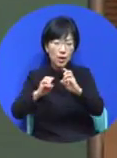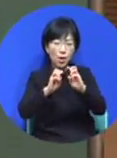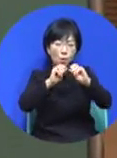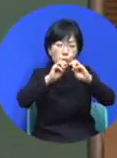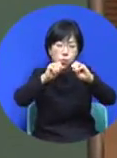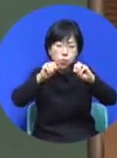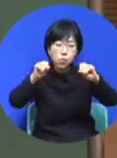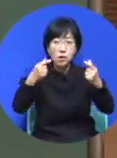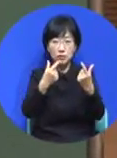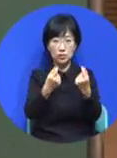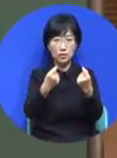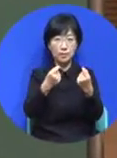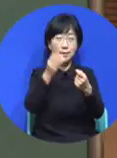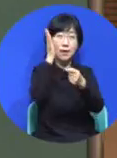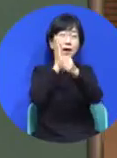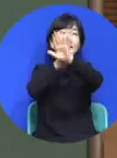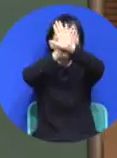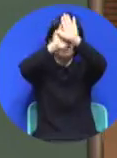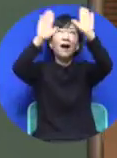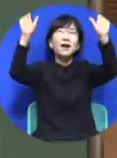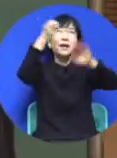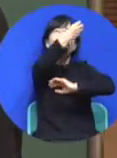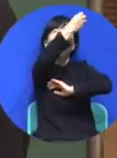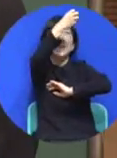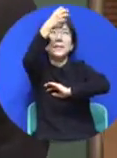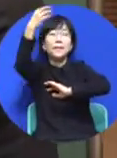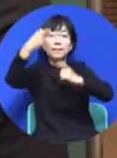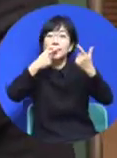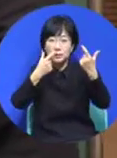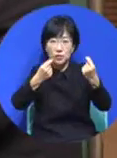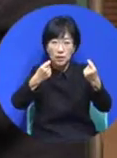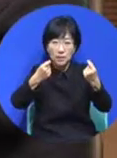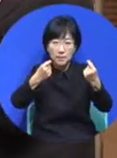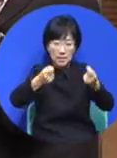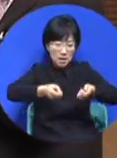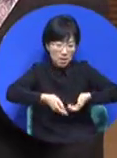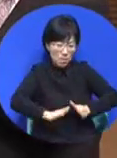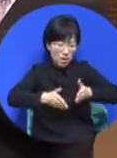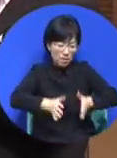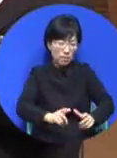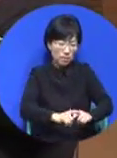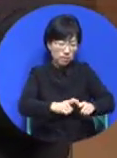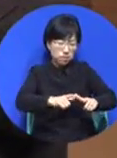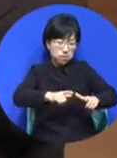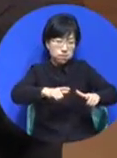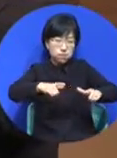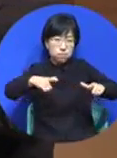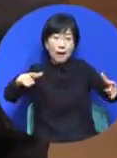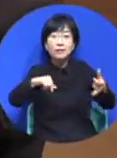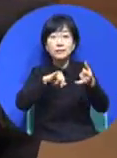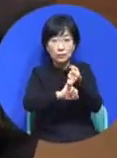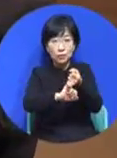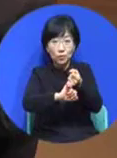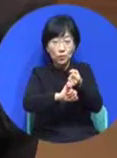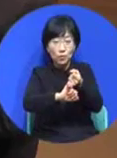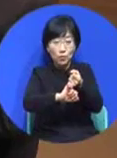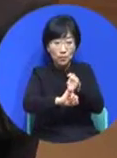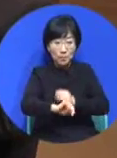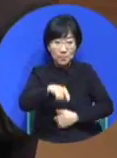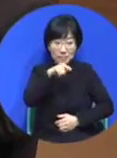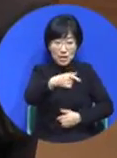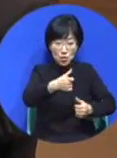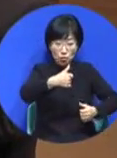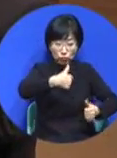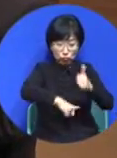별같이. I will surely bless you and make your descendants as numerous as the stars in the sky and sand on the seashore. 대적의 문을